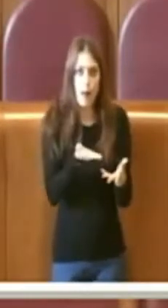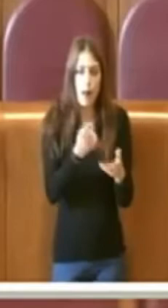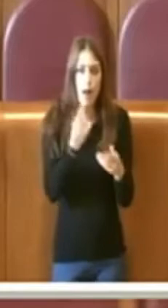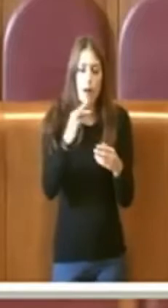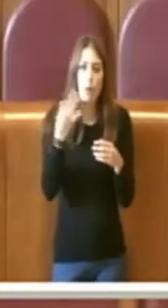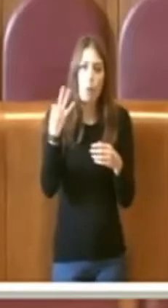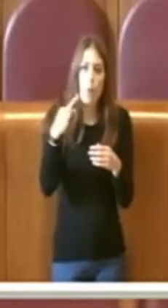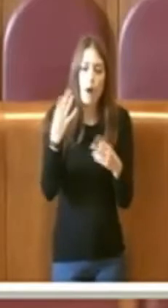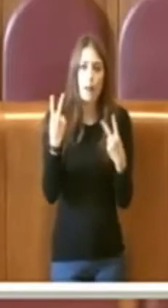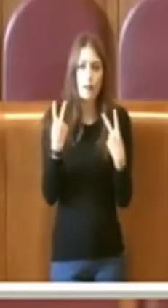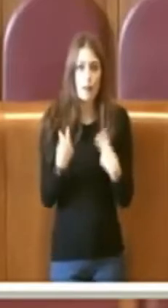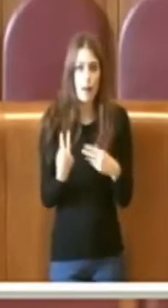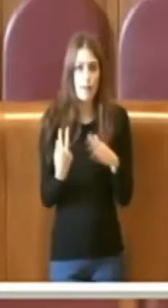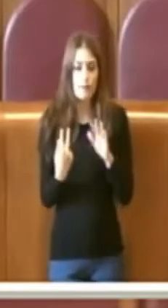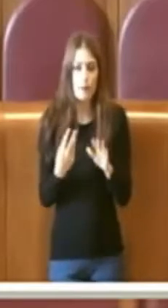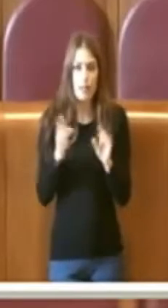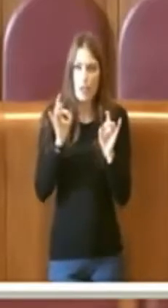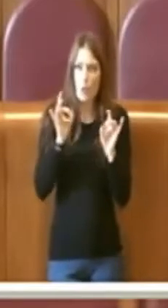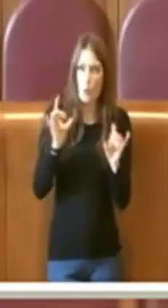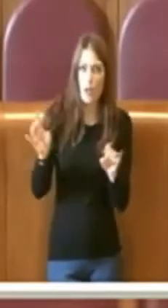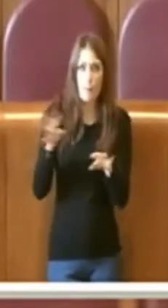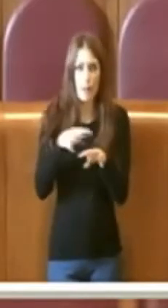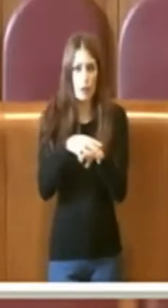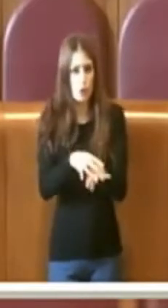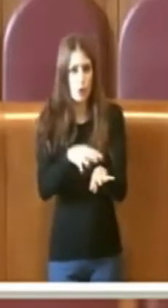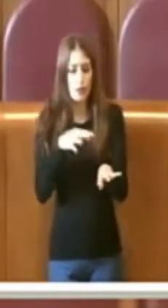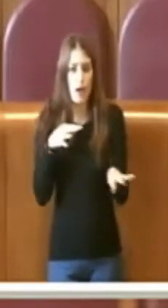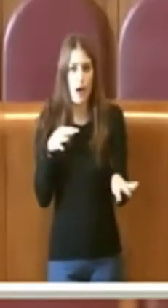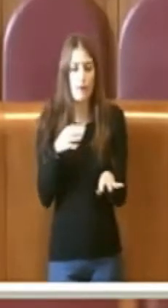vita, con l'inquinamento, il traffico.